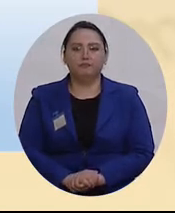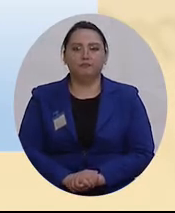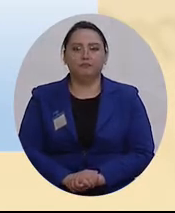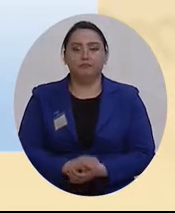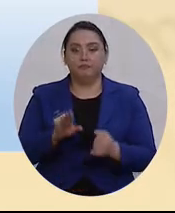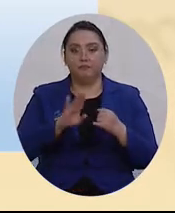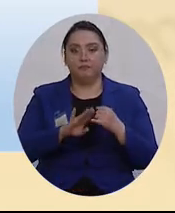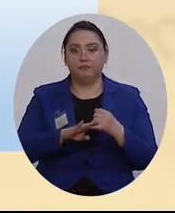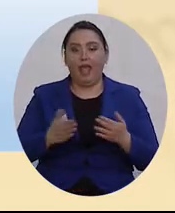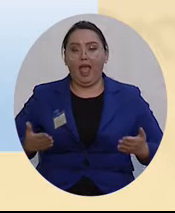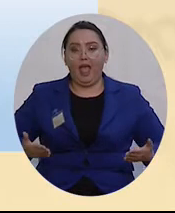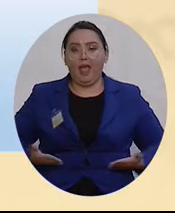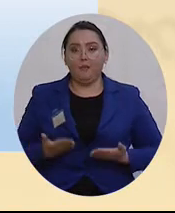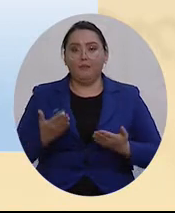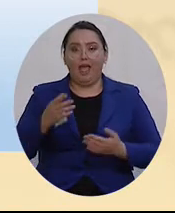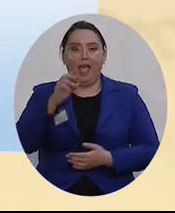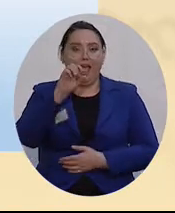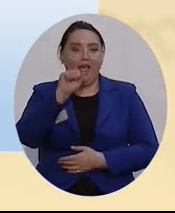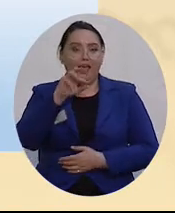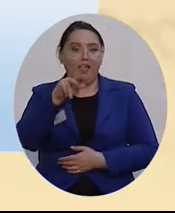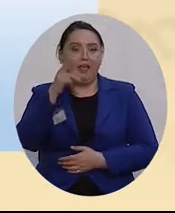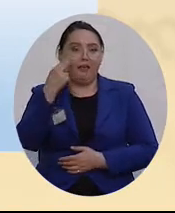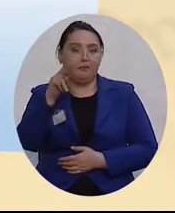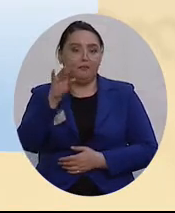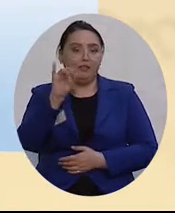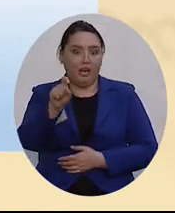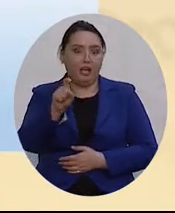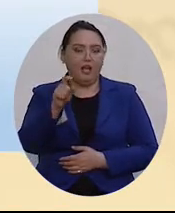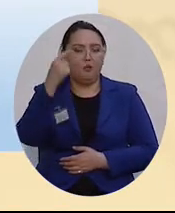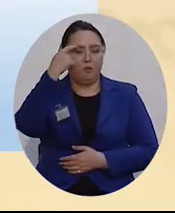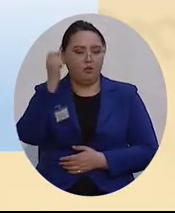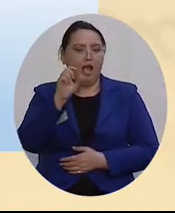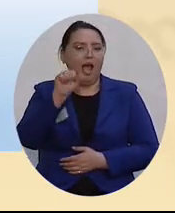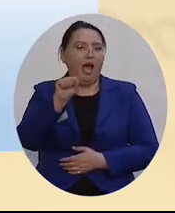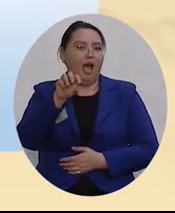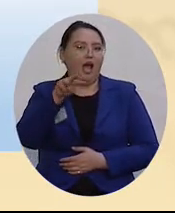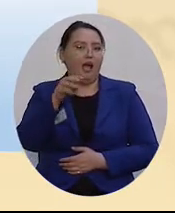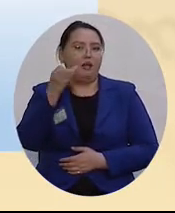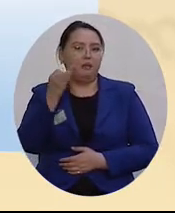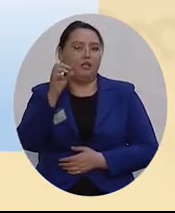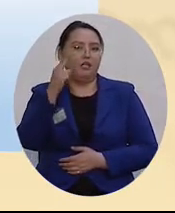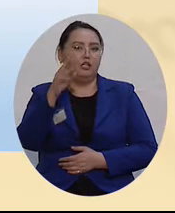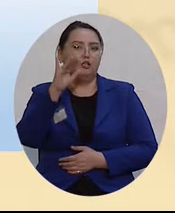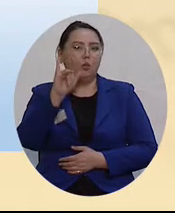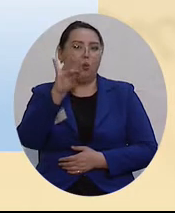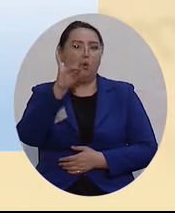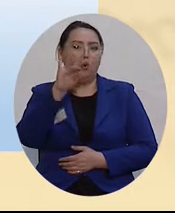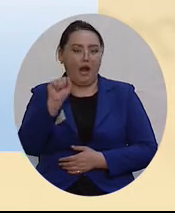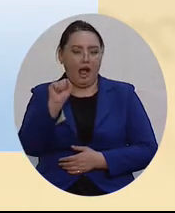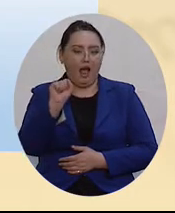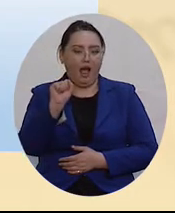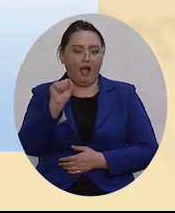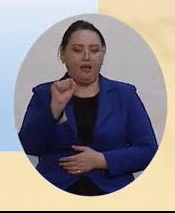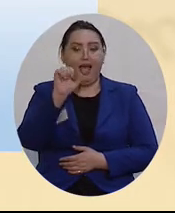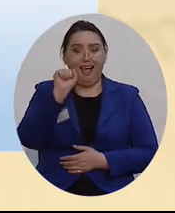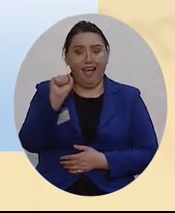За дараагийн үг амьдрах. За үгийн язгуур айми дуура. За төгсгөлийг нь анхаараараа хөтөдөө. За эгшгэр